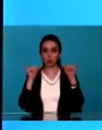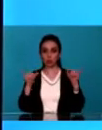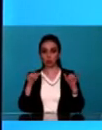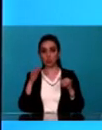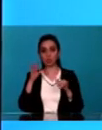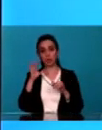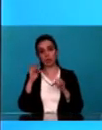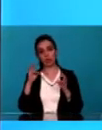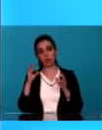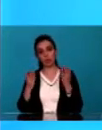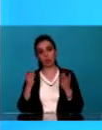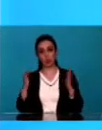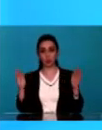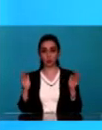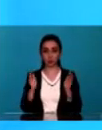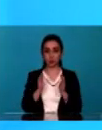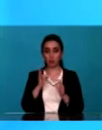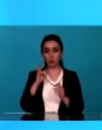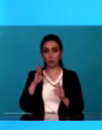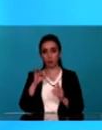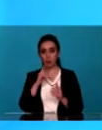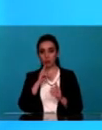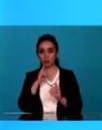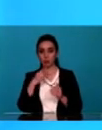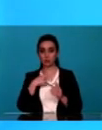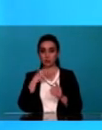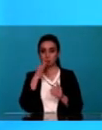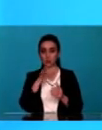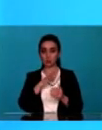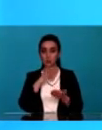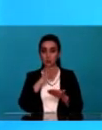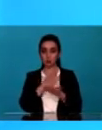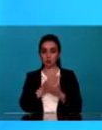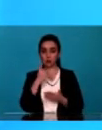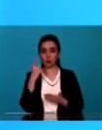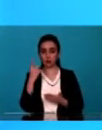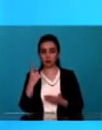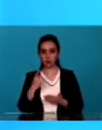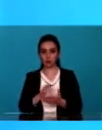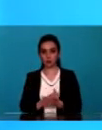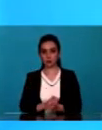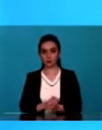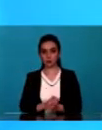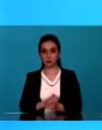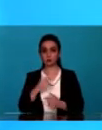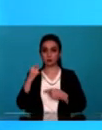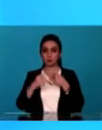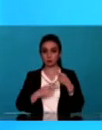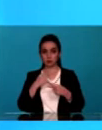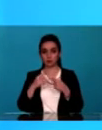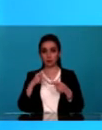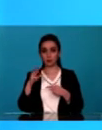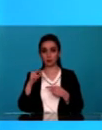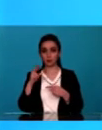или уменьшения. По умолчанию мы сказали, это у нас имеет значение 1. Следующее свойство